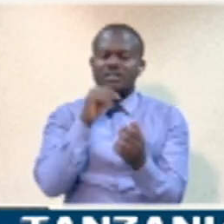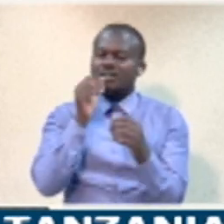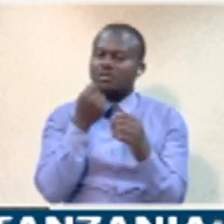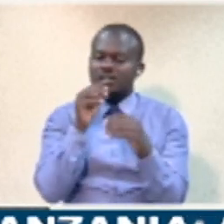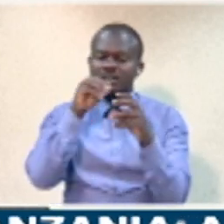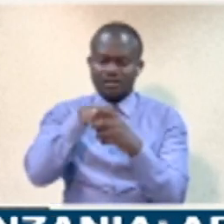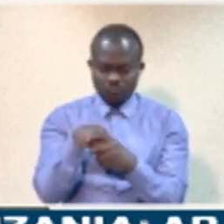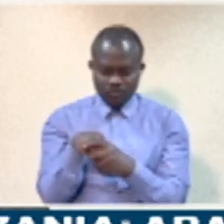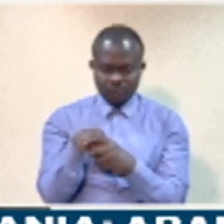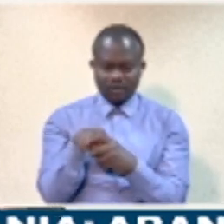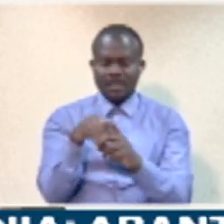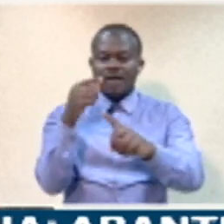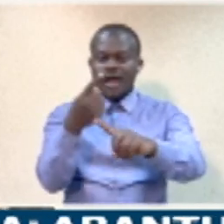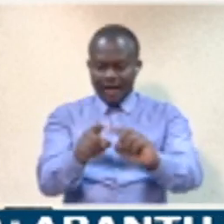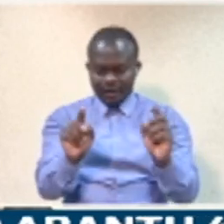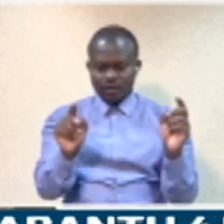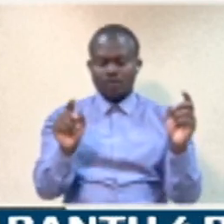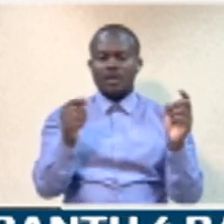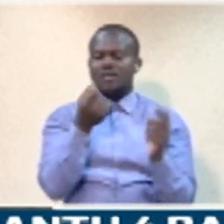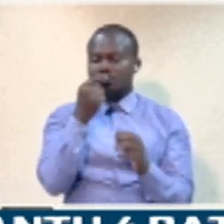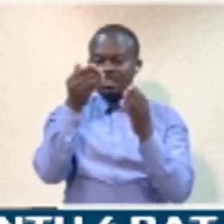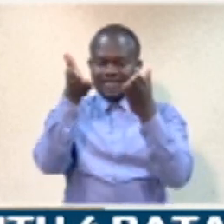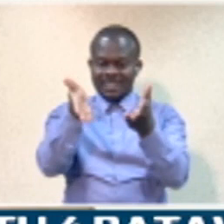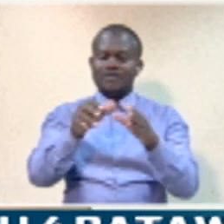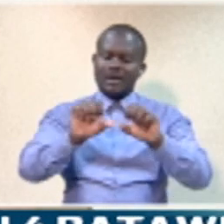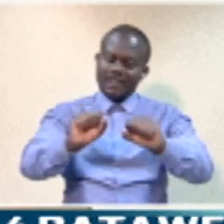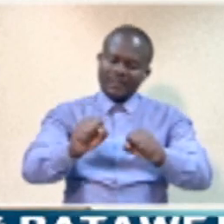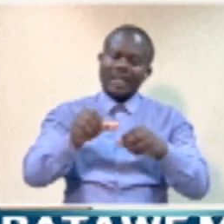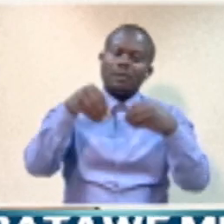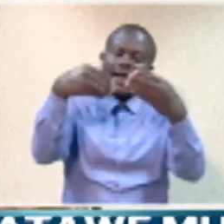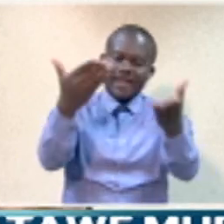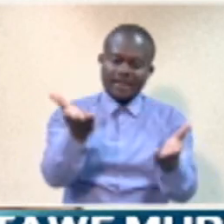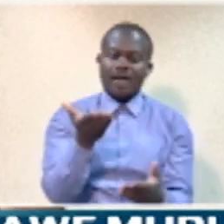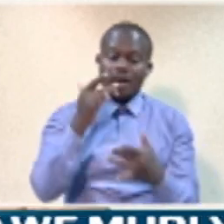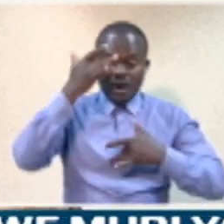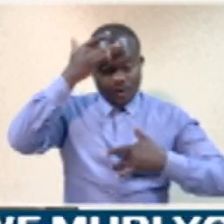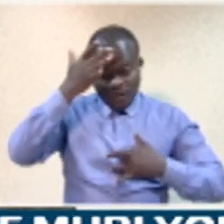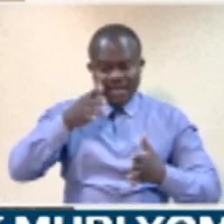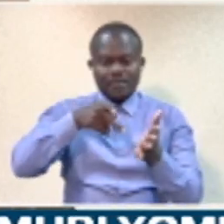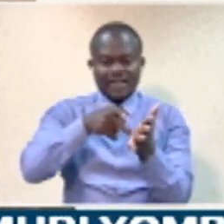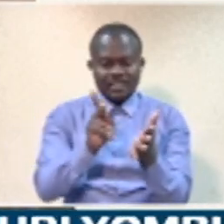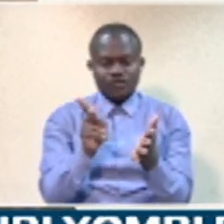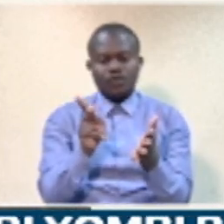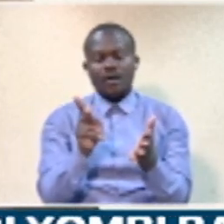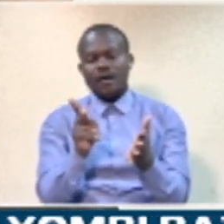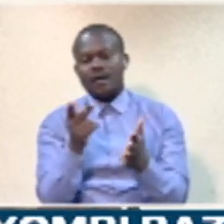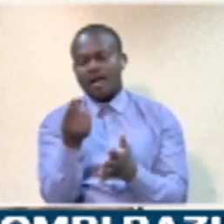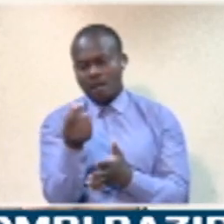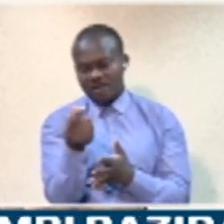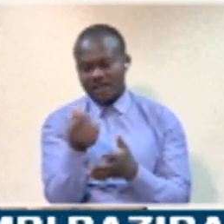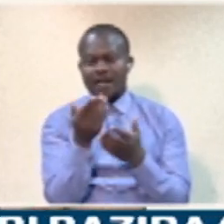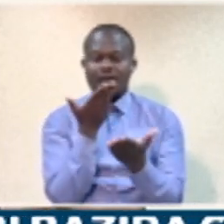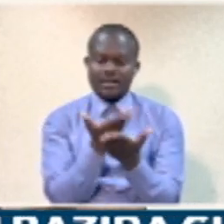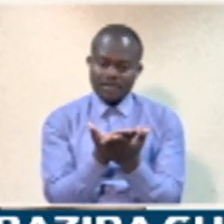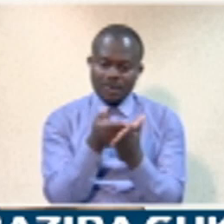irimo ariko aho imiti iri barayifata bakayiha abarwayi abarwayi bakishyura amafaranga